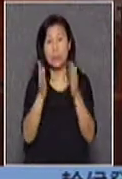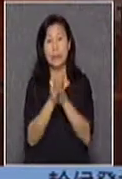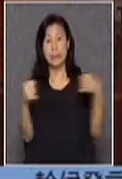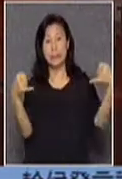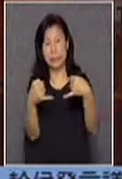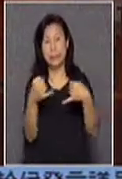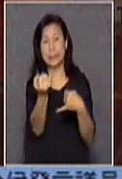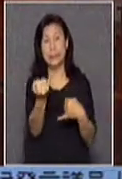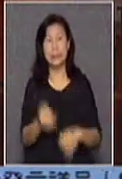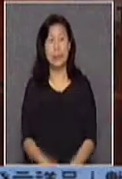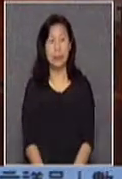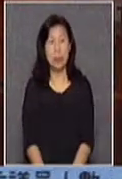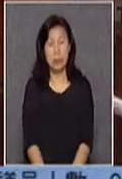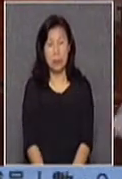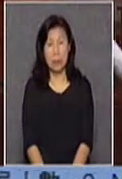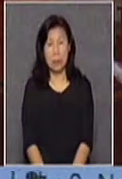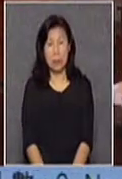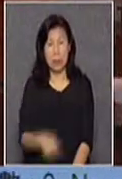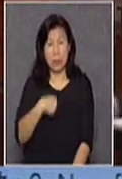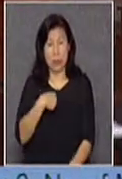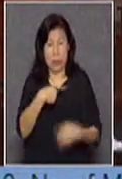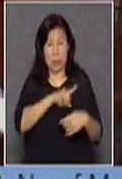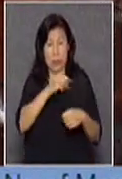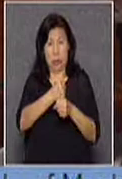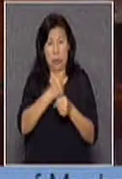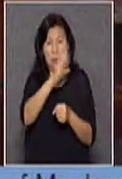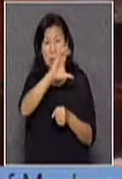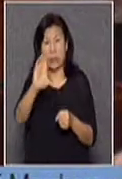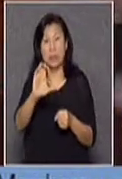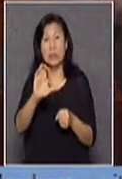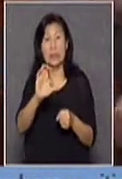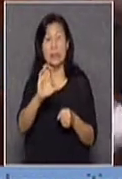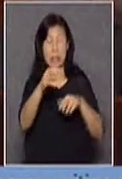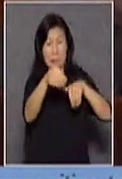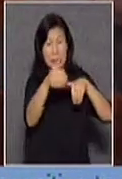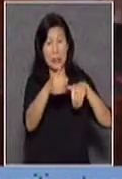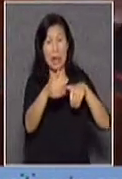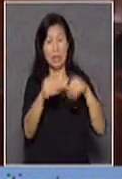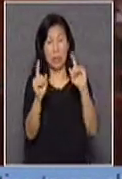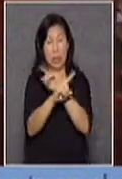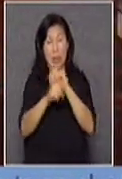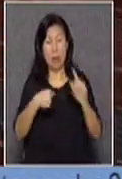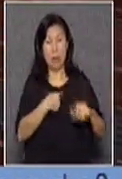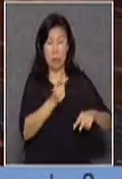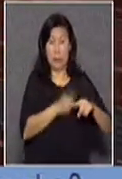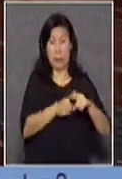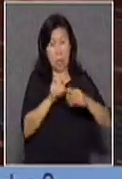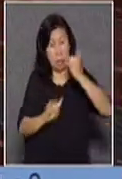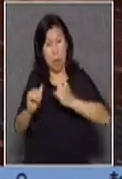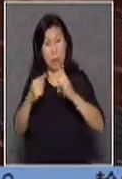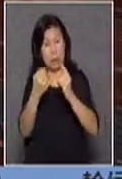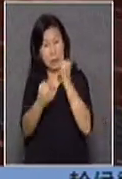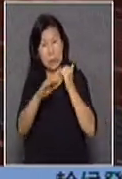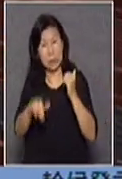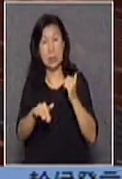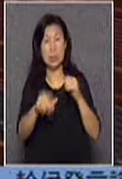嘅。喂，我家下做咗全長洲嘅鄉事代表，雖然我唔係真正嘅原居民嘅後人，但係我做咗長洲鄉